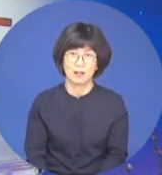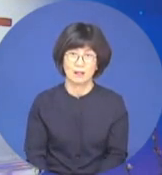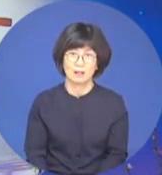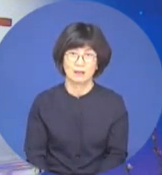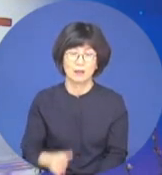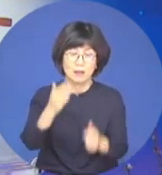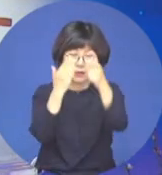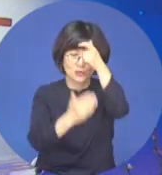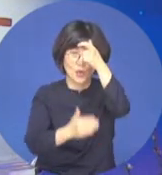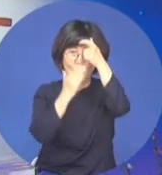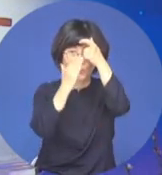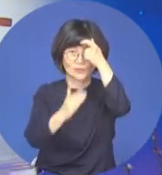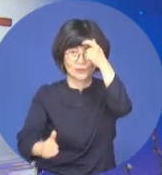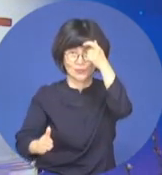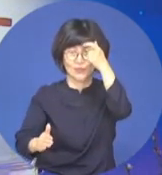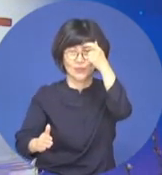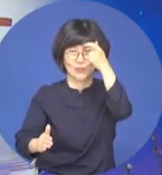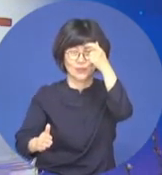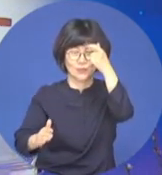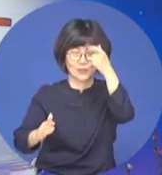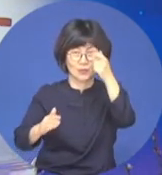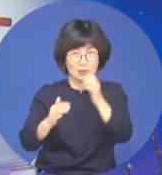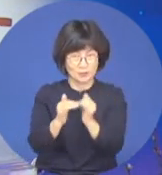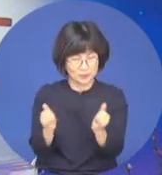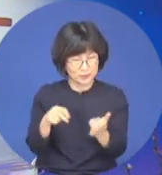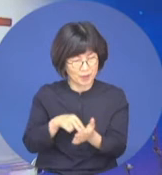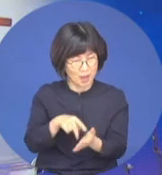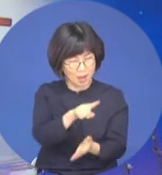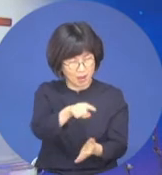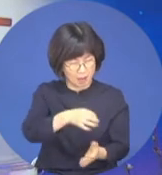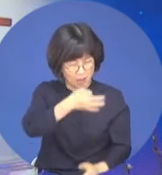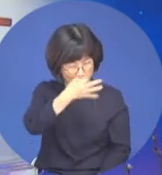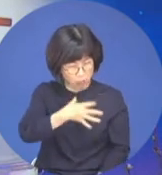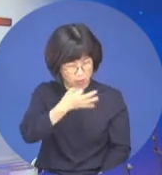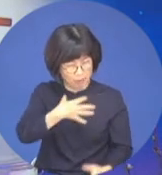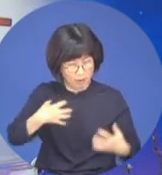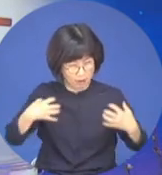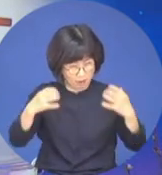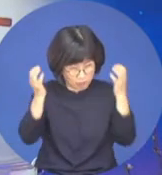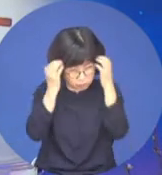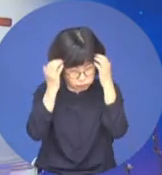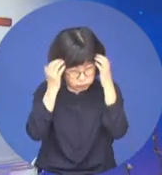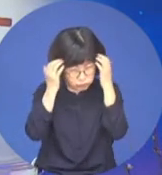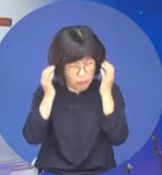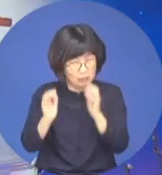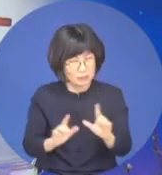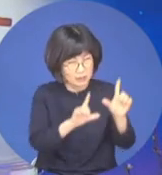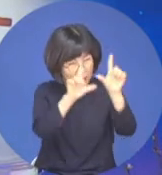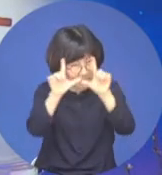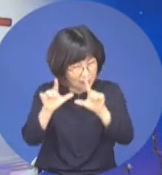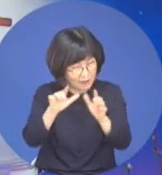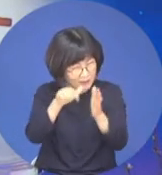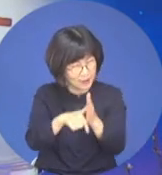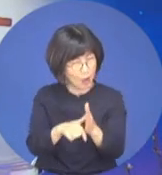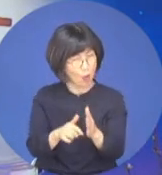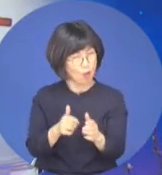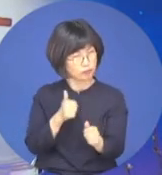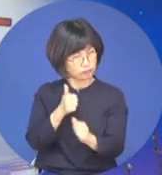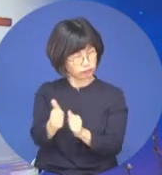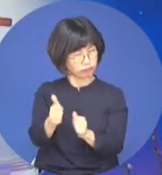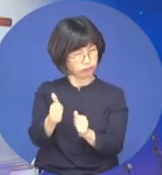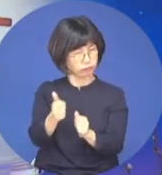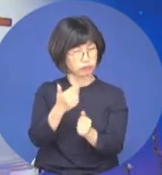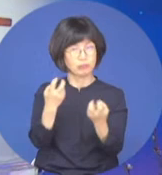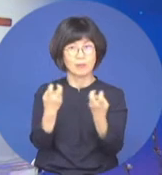성도가 공고한 시대에 끊임없이 도전받는 시대에 승리해 사는 길은 전능하신 하나님을